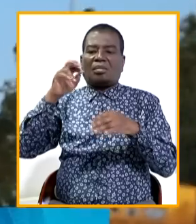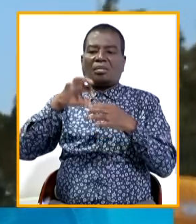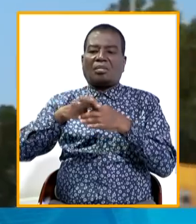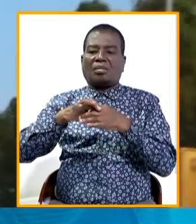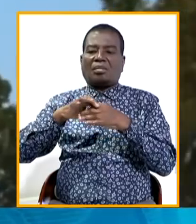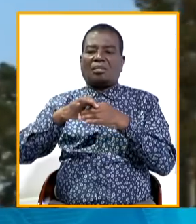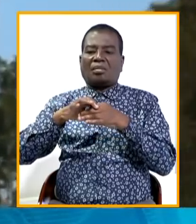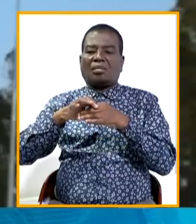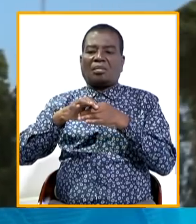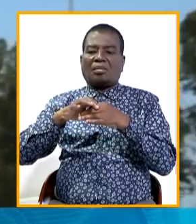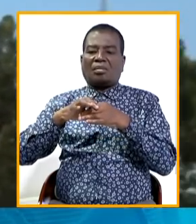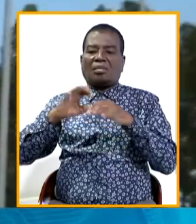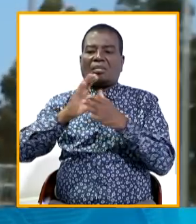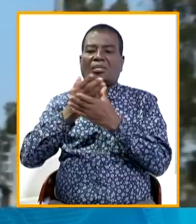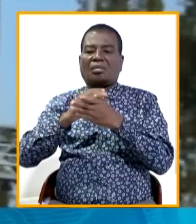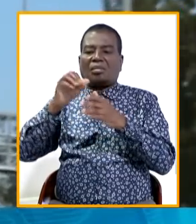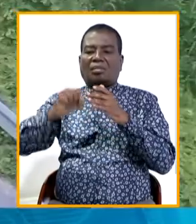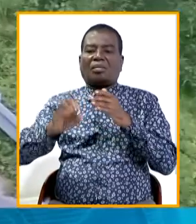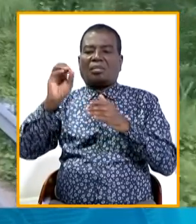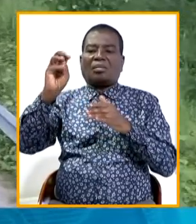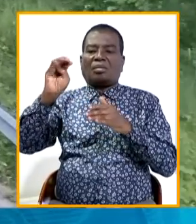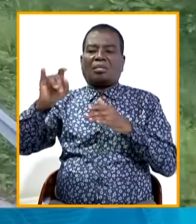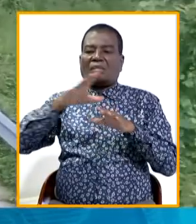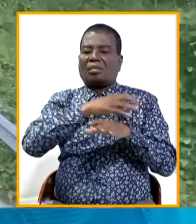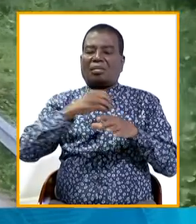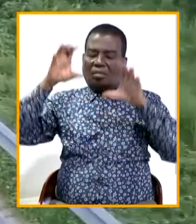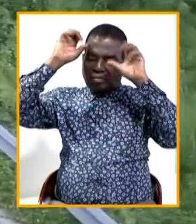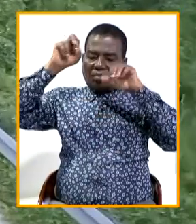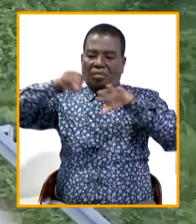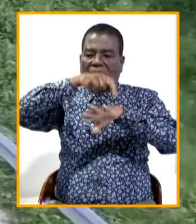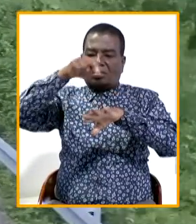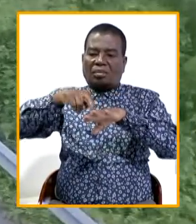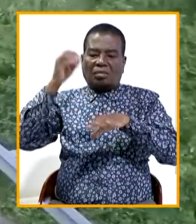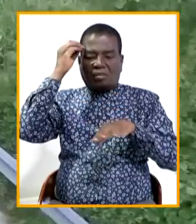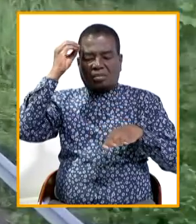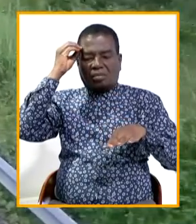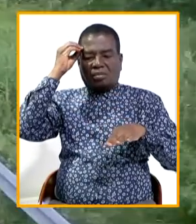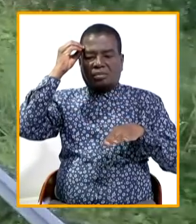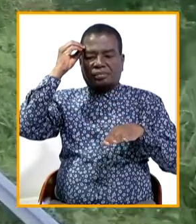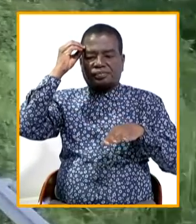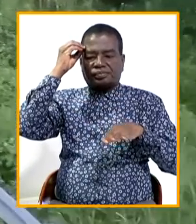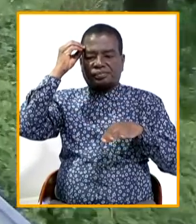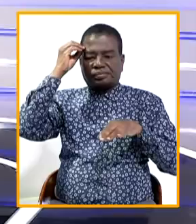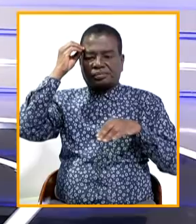relation affective entre le Sud Komoué et le président de la République, Alassane Ouattara.